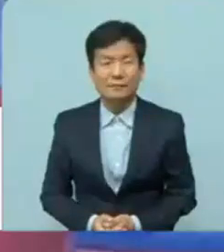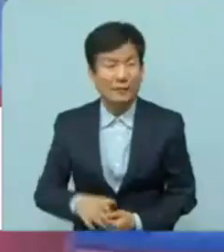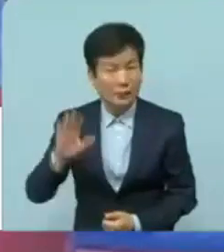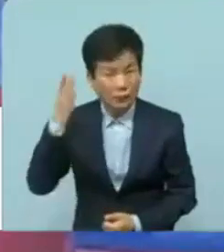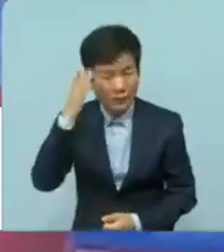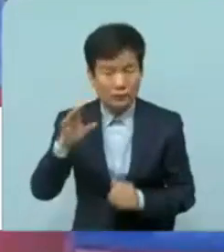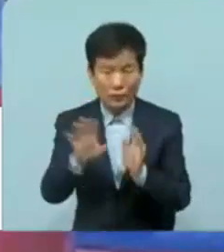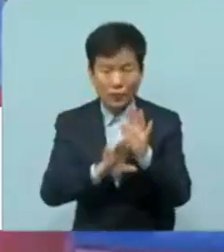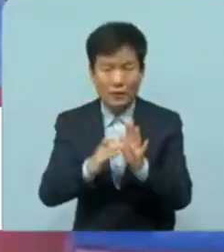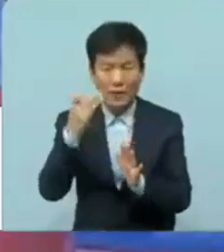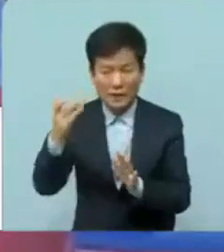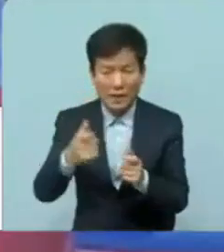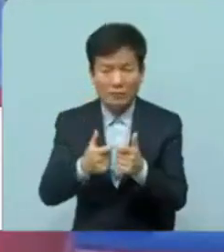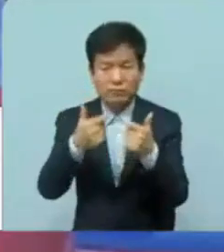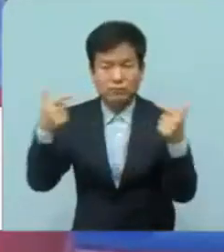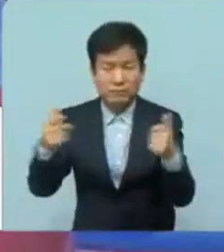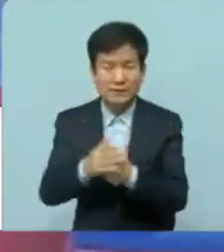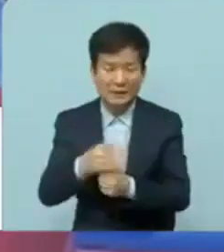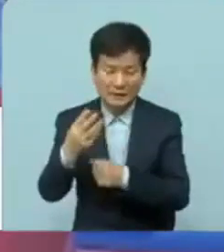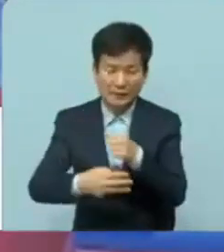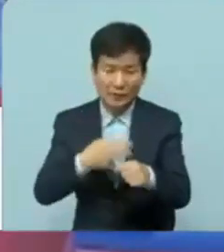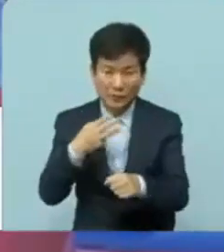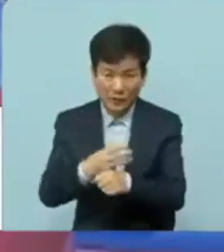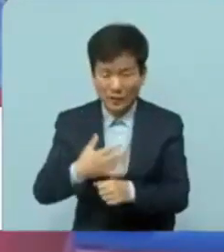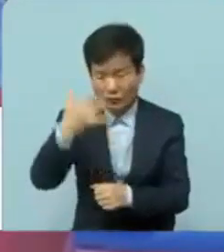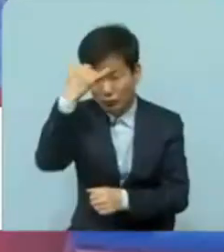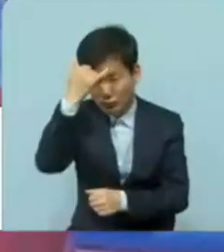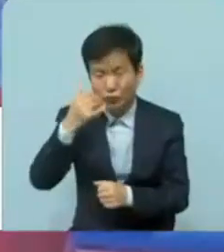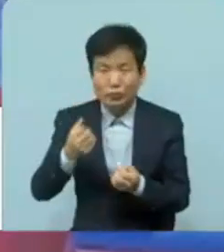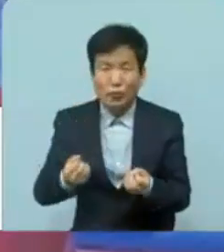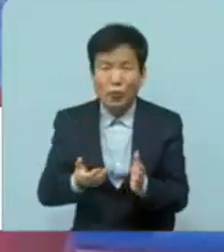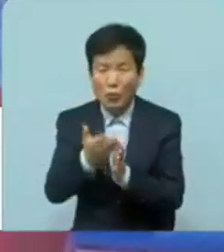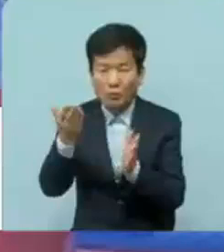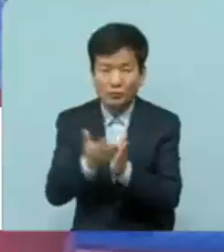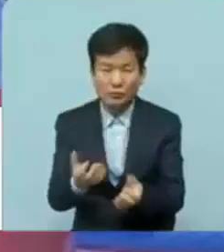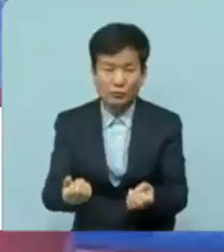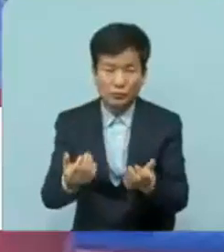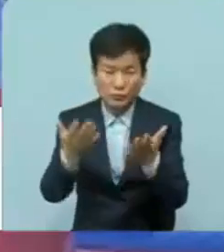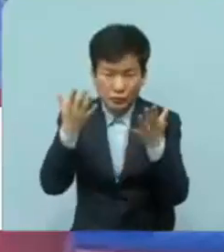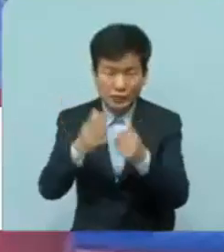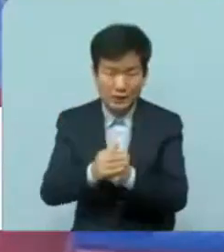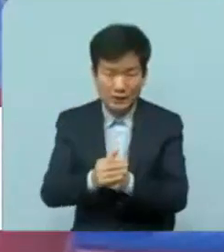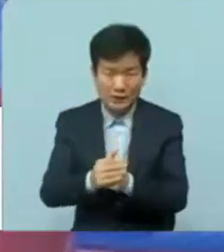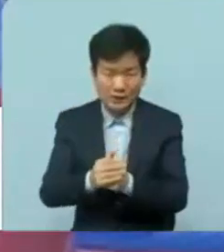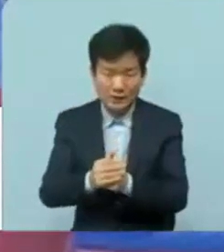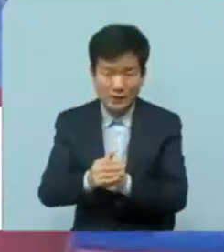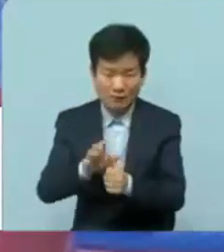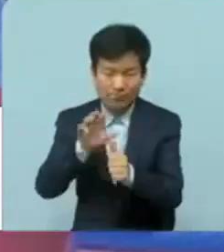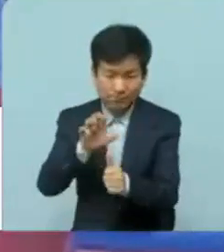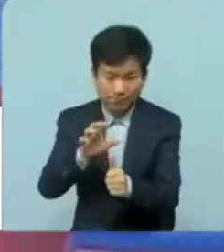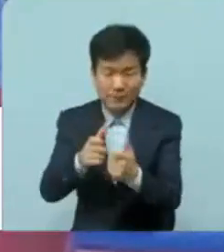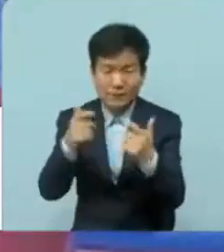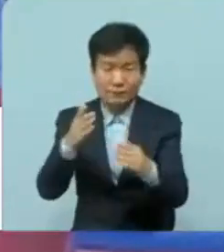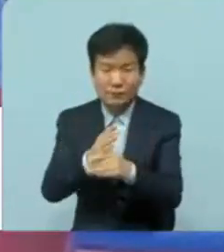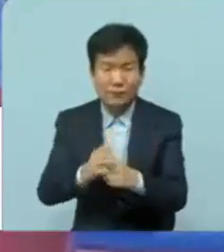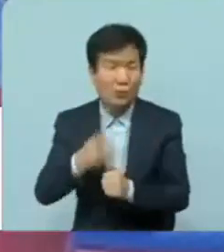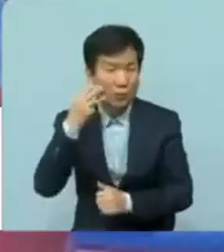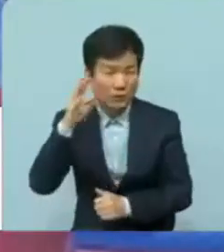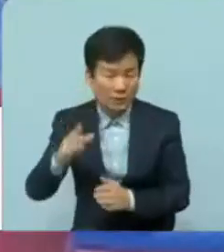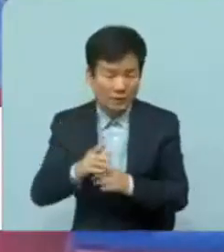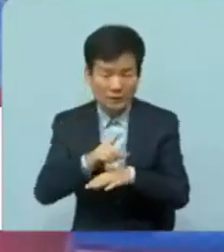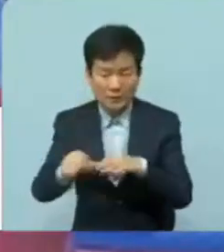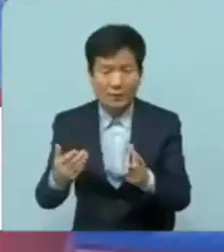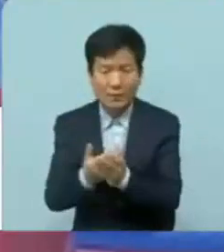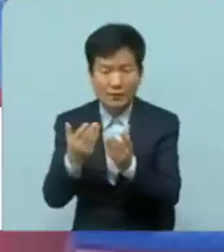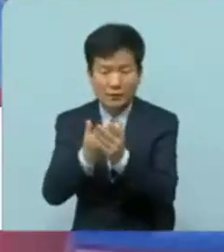최근 코로나19가 다시 확산하면서 3년 만에 열리는 충주 호수축제도 방역을 한층 강화하고 있습니다. 옥천군은 지역